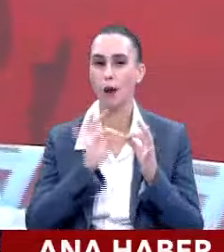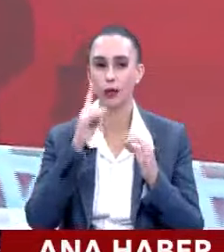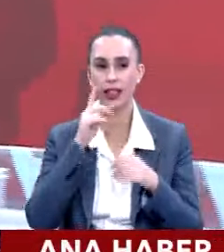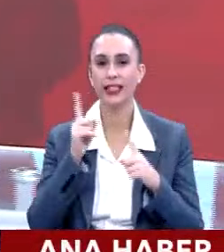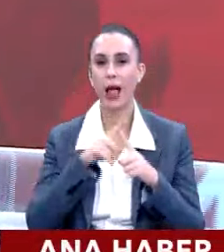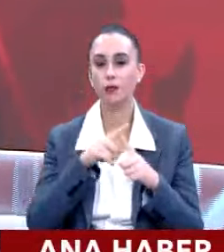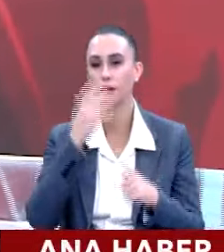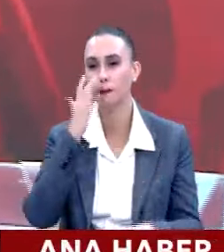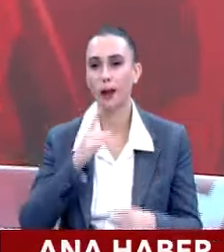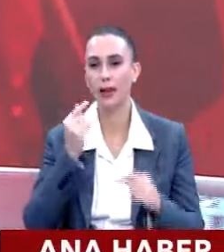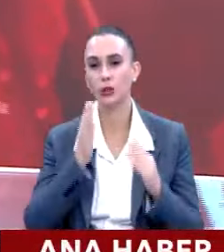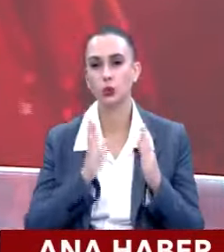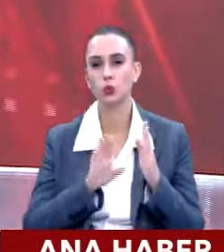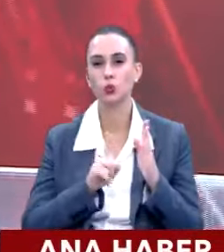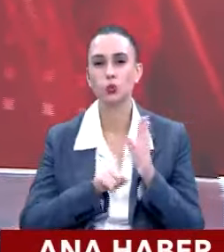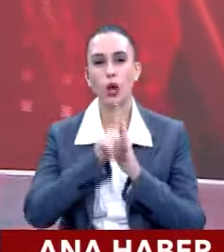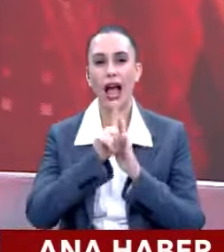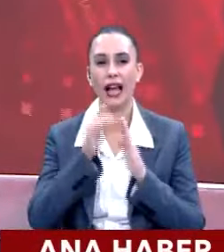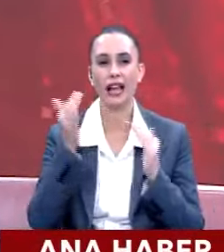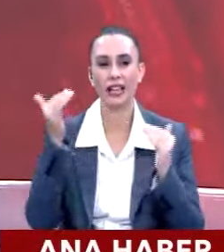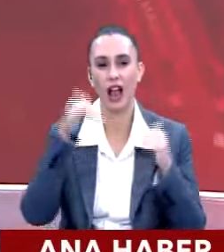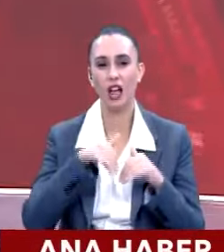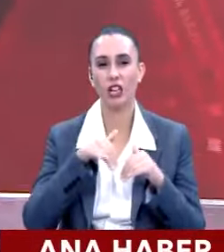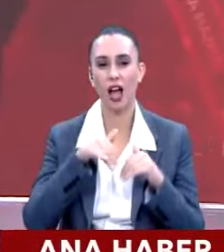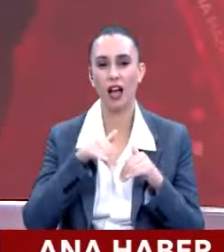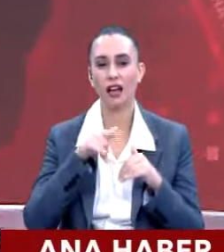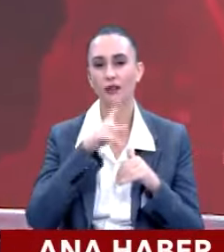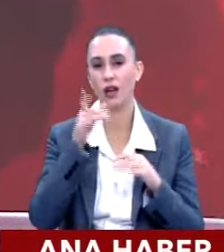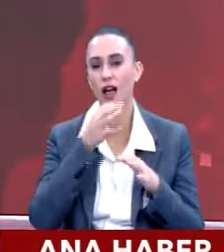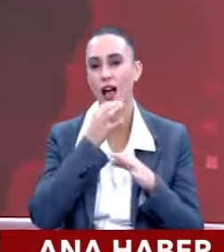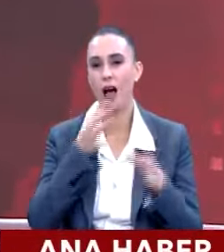enflasyon beklentisinin biraz daha yüksek geleceğinin sinyali de bu açıklamayla verilmiş oldu.